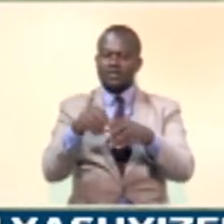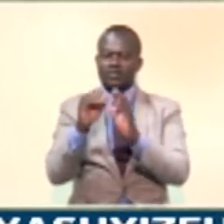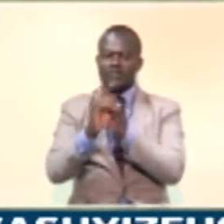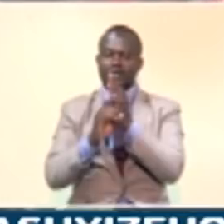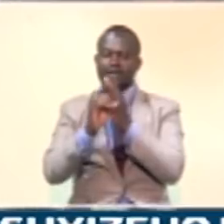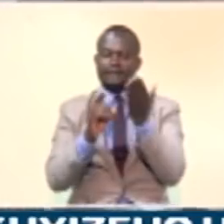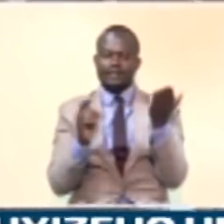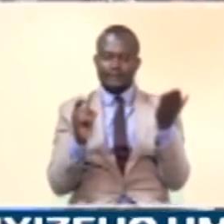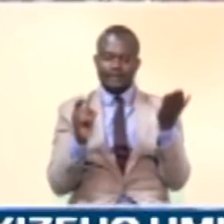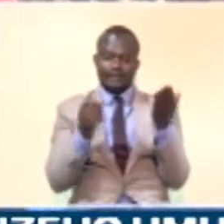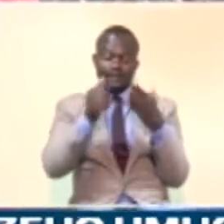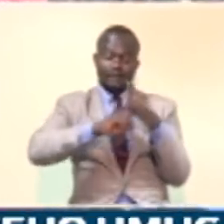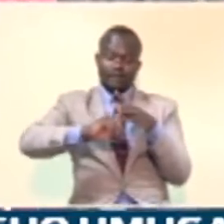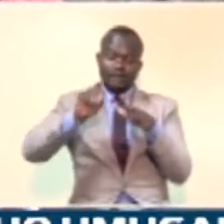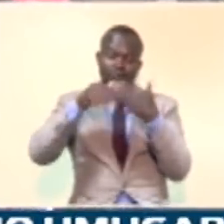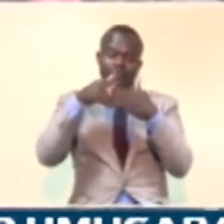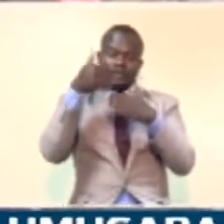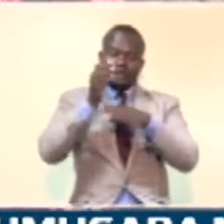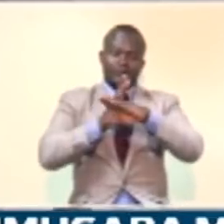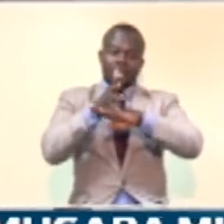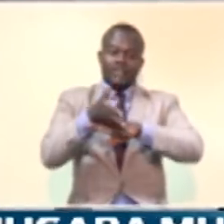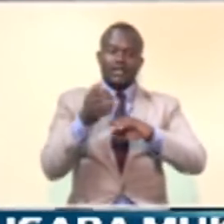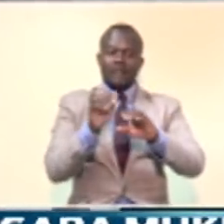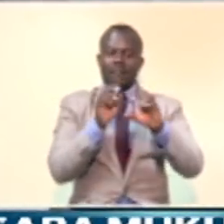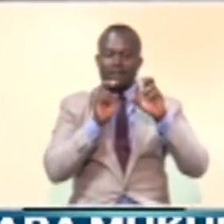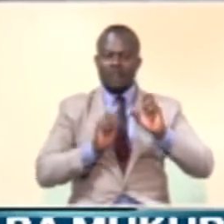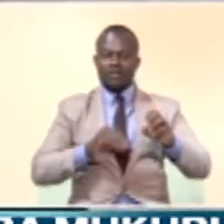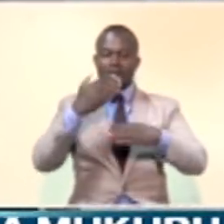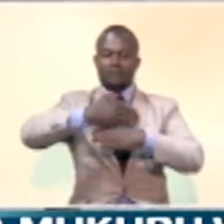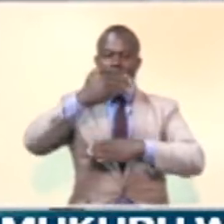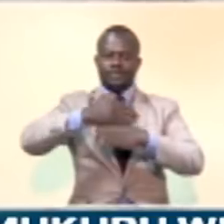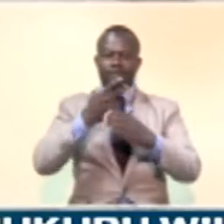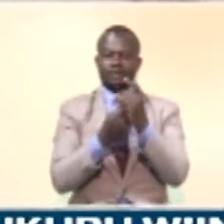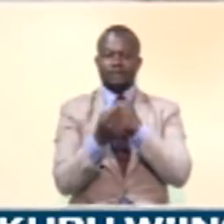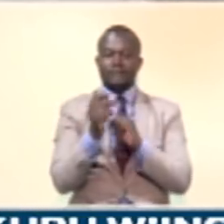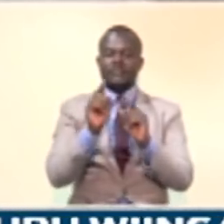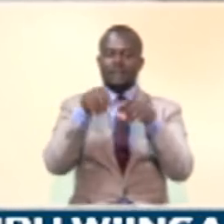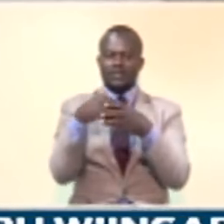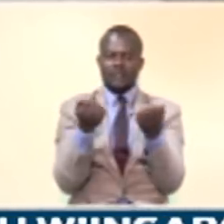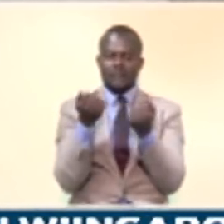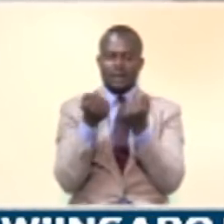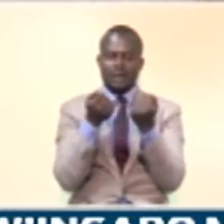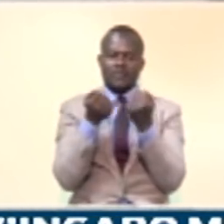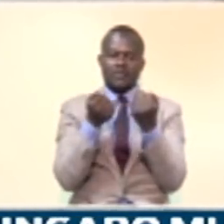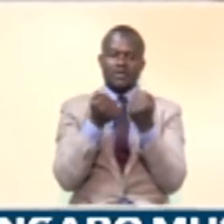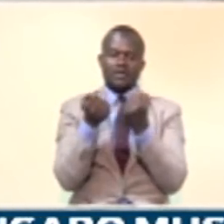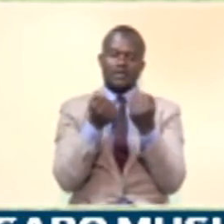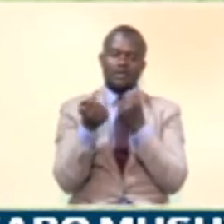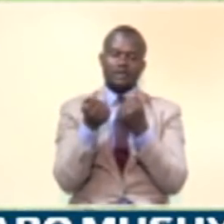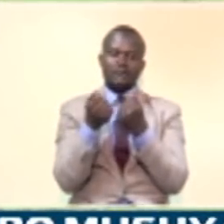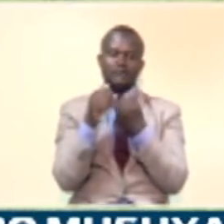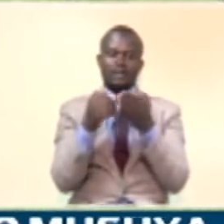karere. Izi mpunzi zimaze kwambuka zakuye ku mipaka yombi ihuza Gisenyi na Goma zikirwa mu modoka zitwara abagenzi